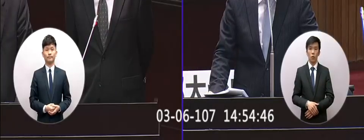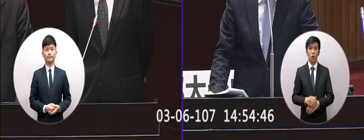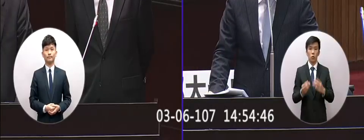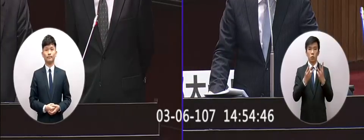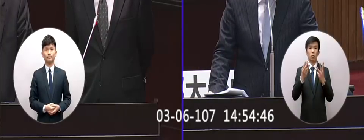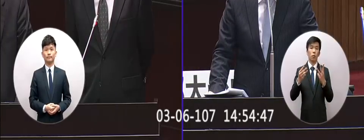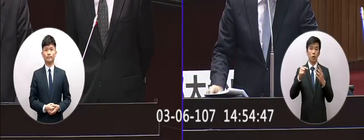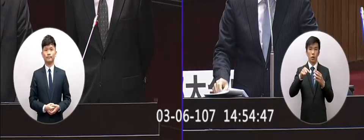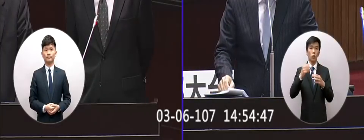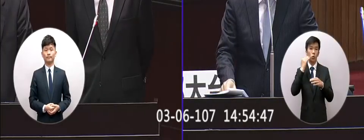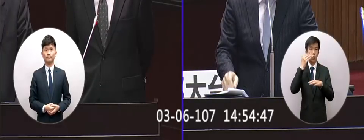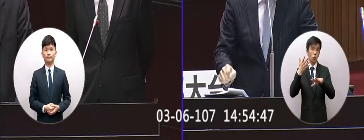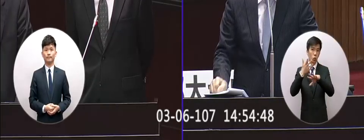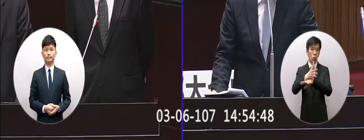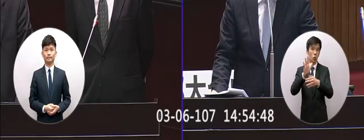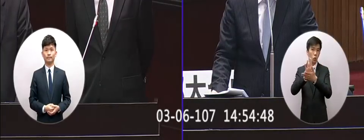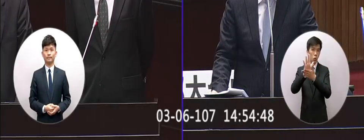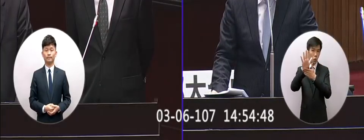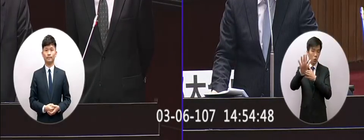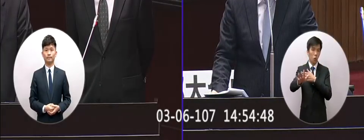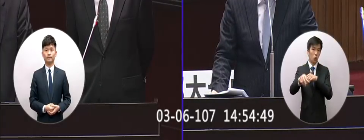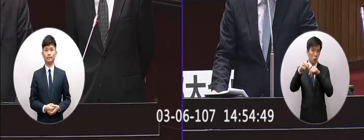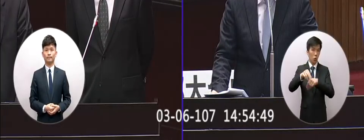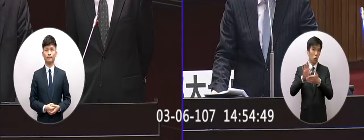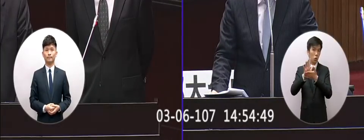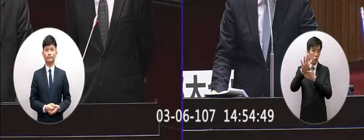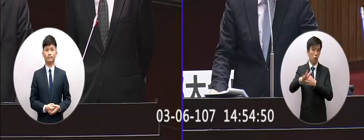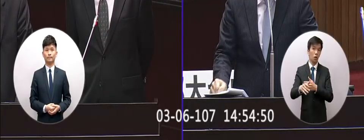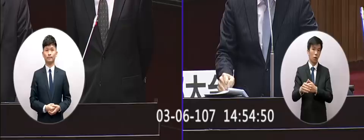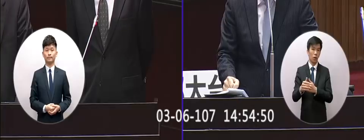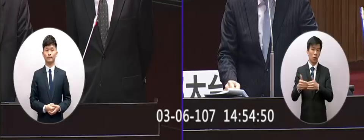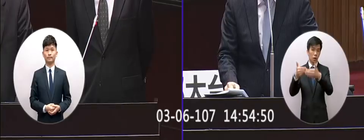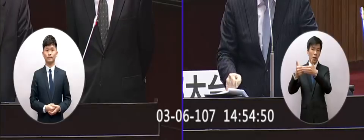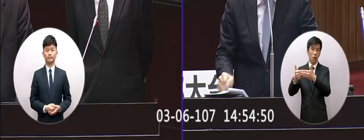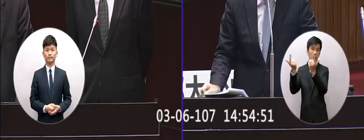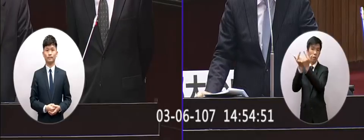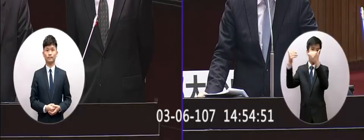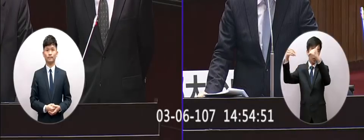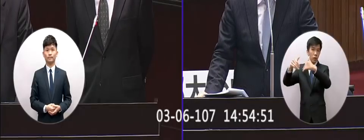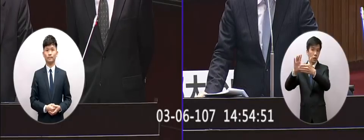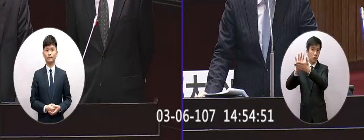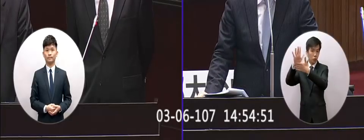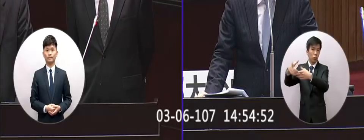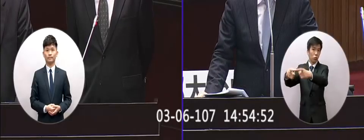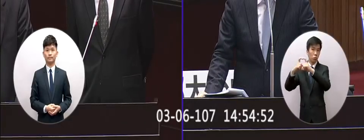后，签署之后，北京会有什么反应？你们做好准备了吗？